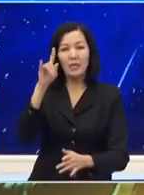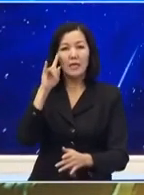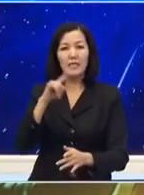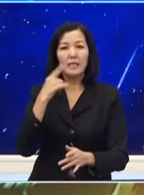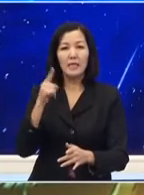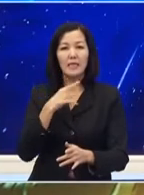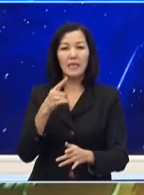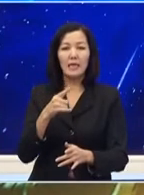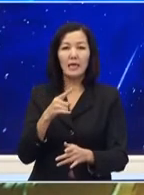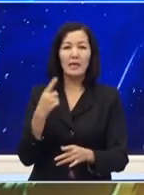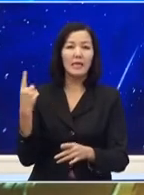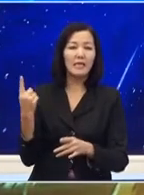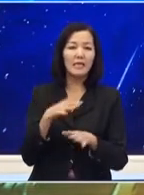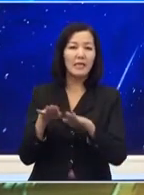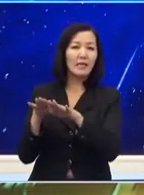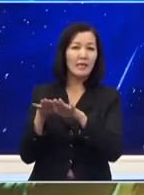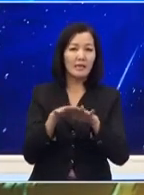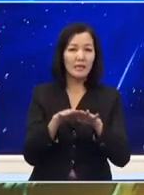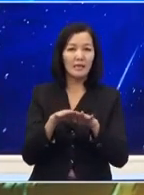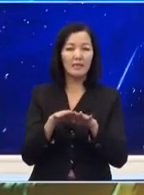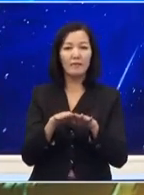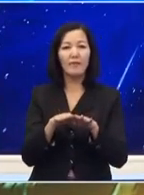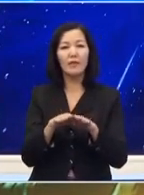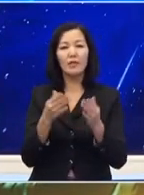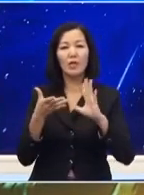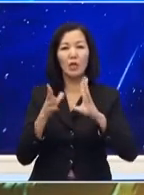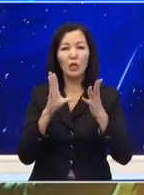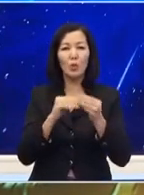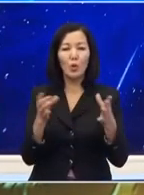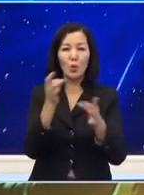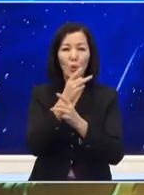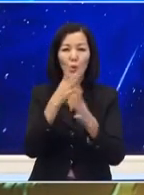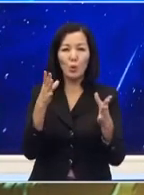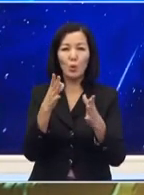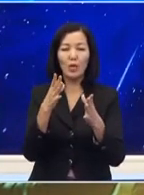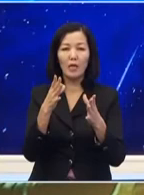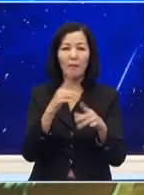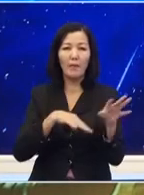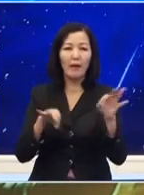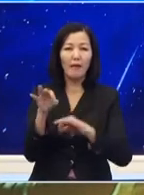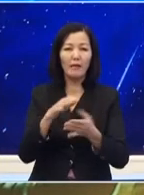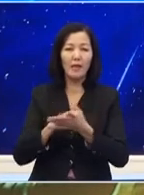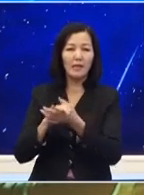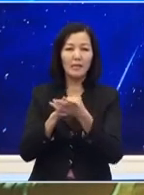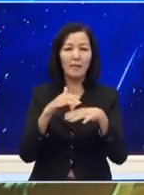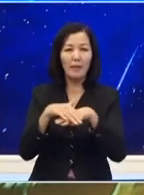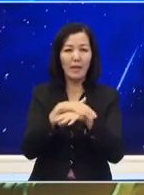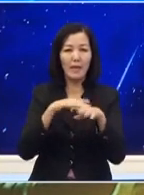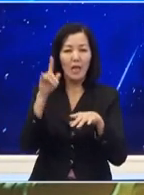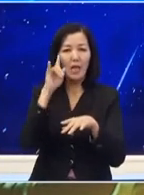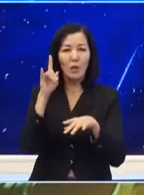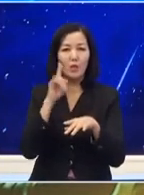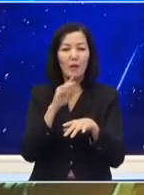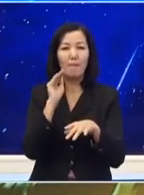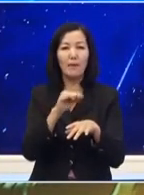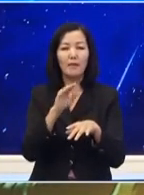Государственный казахский язык – язык единства. В столице подведены итоги культурно-просветительского проекта Ассамблеи народа Казахстана